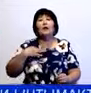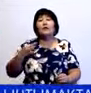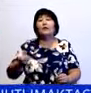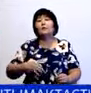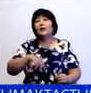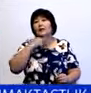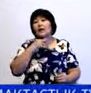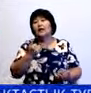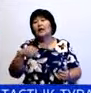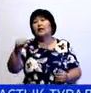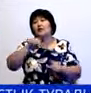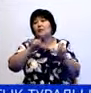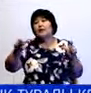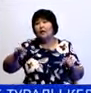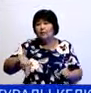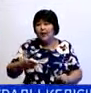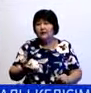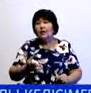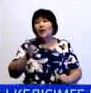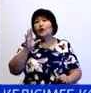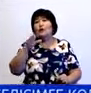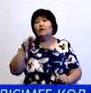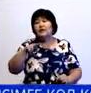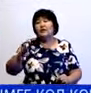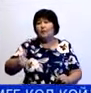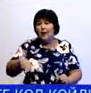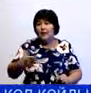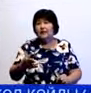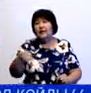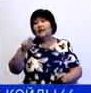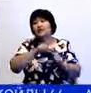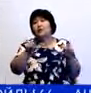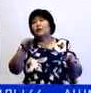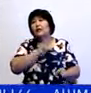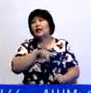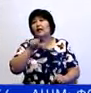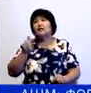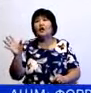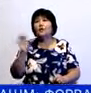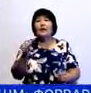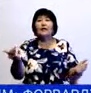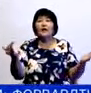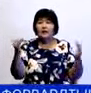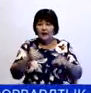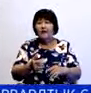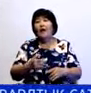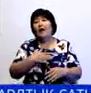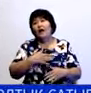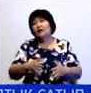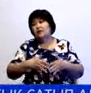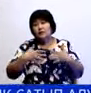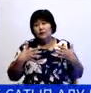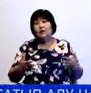елеп департамент бастығы, роботның бастығы, департамент қызметкерлері бәрі келіп жатыр. Алғысым